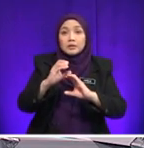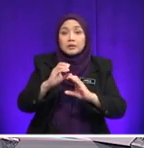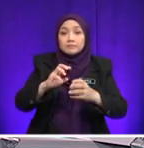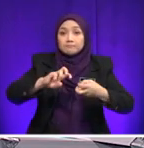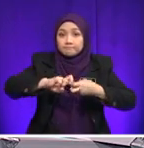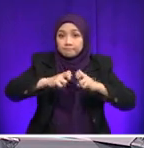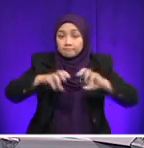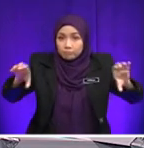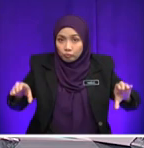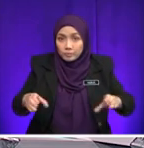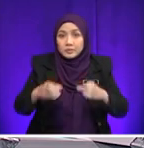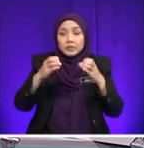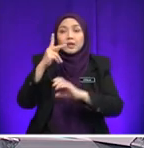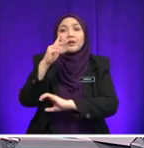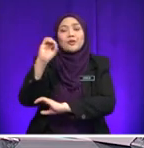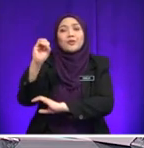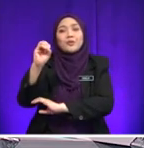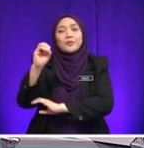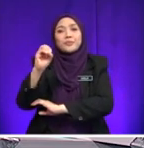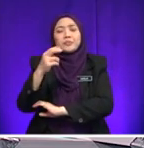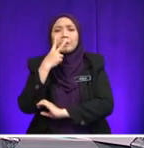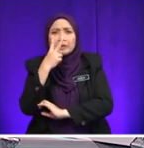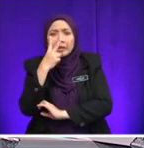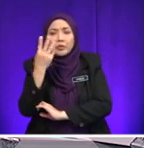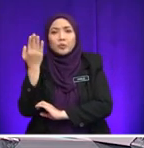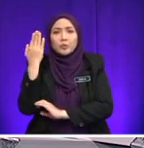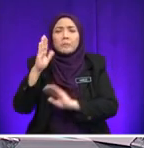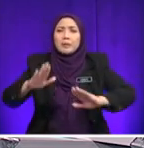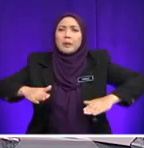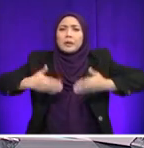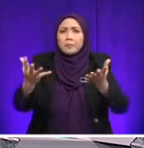impas dulu oke bagaimana kita memahami